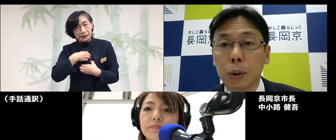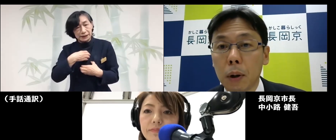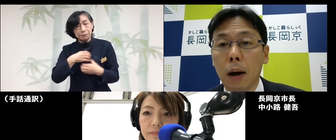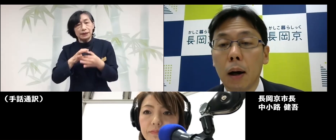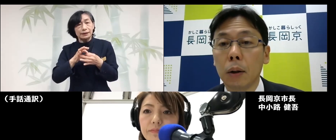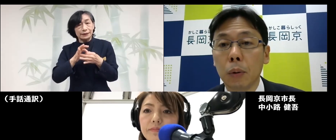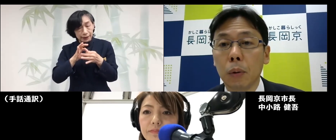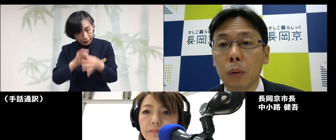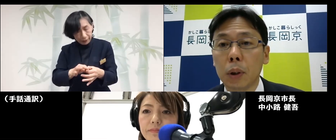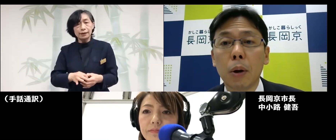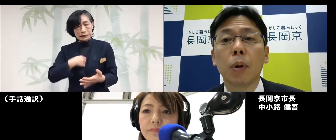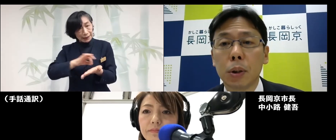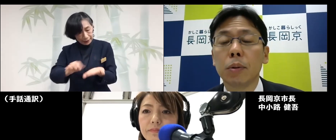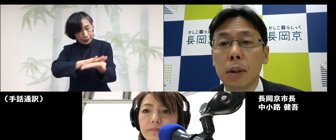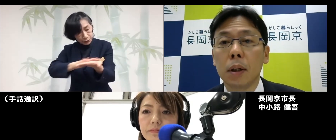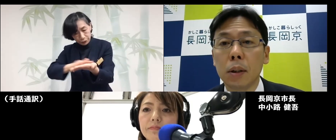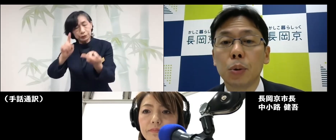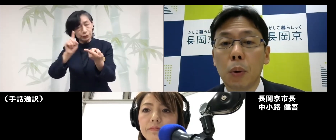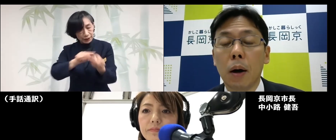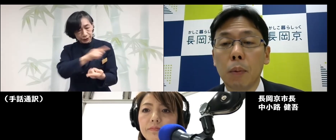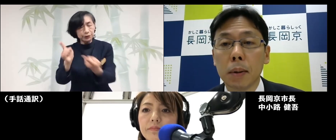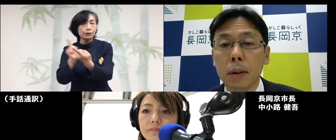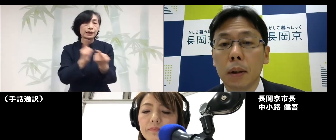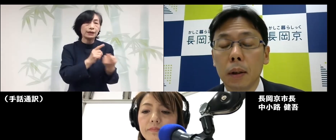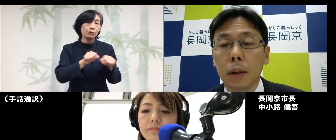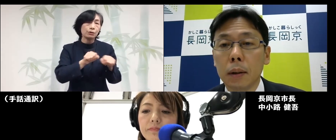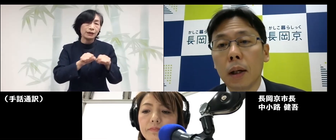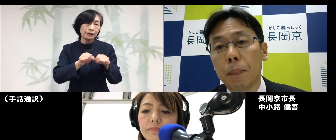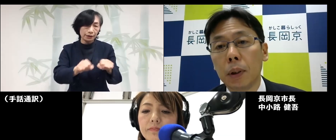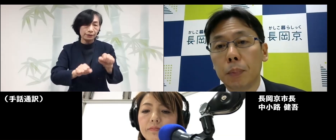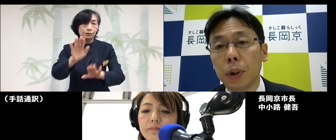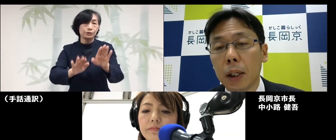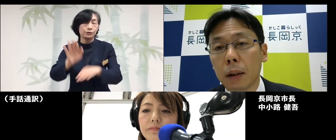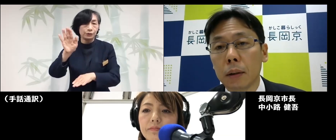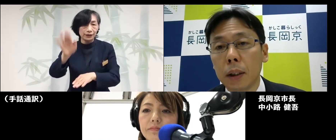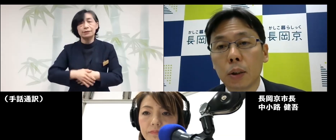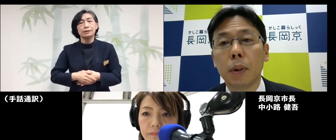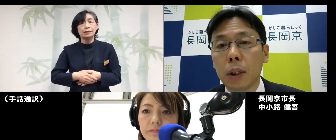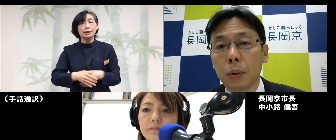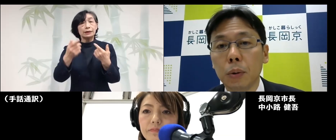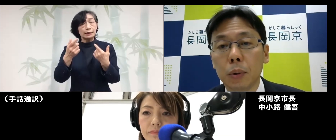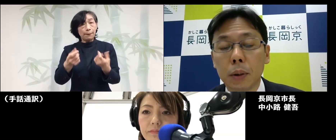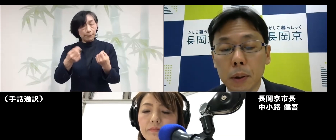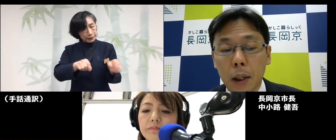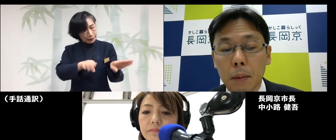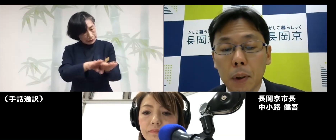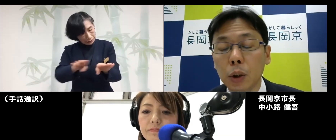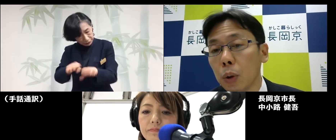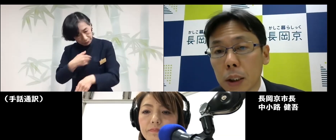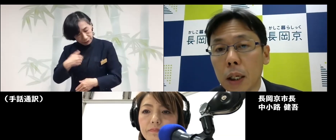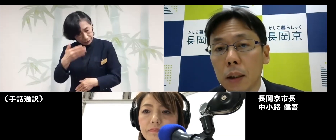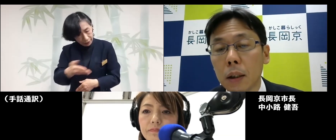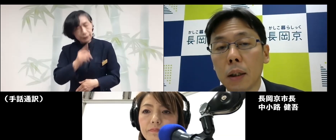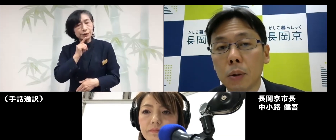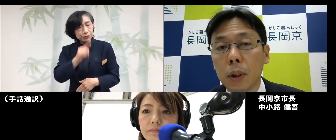消毒ですとか対応はしてくれているとは思います。ただやっぱり一方でじゃあ休めるかというとですね、まあ、医